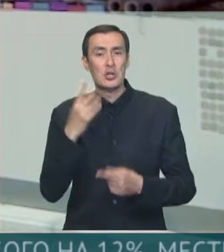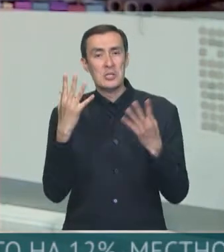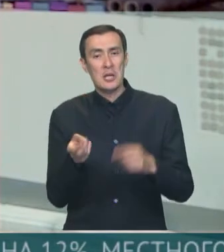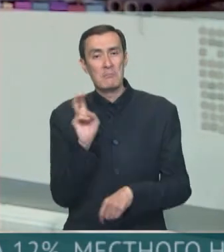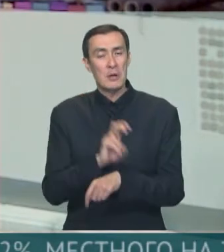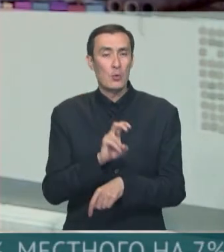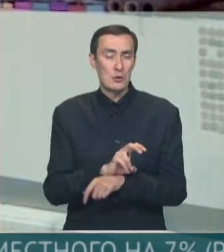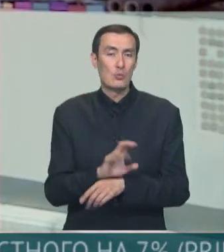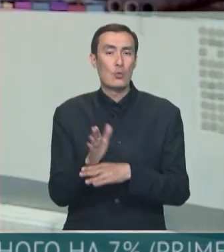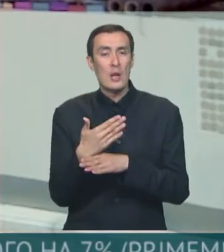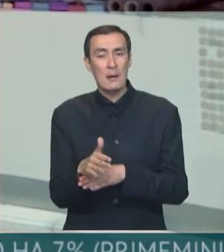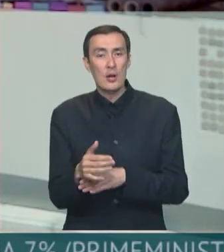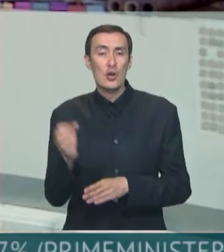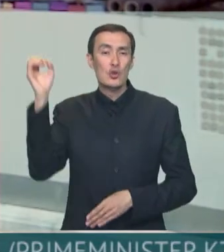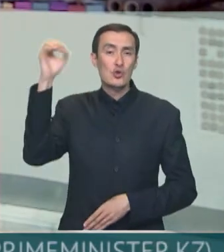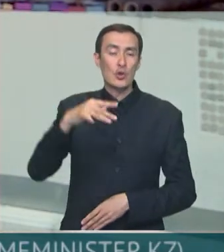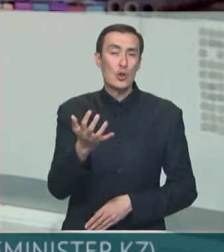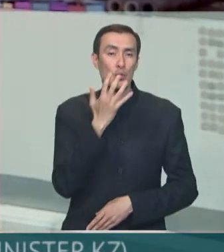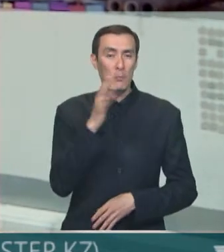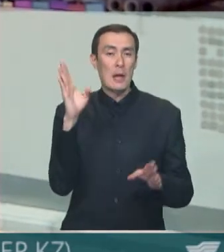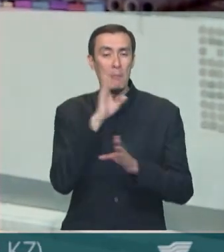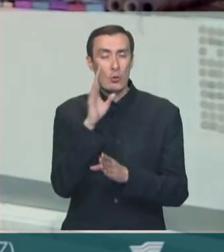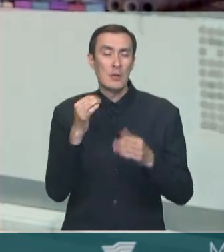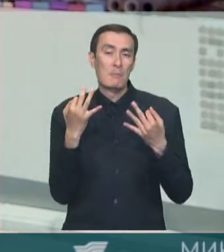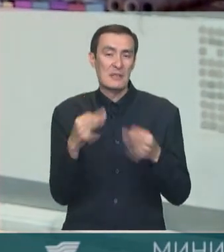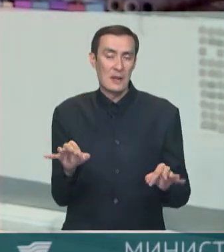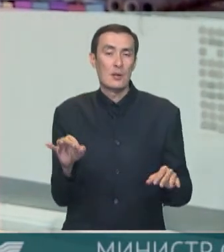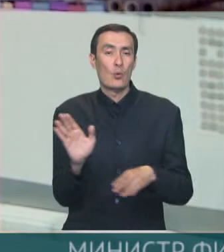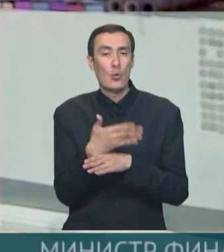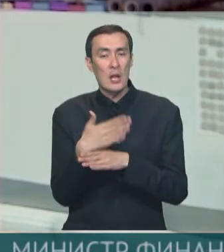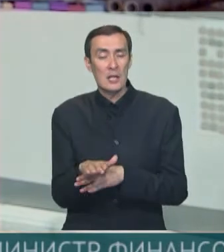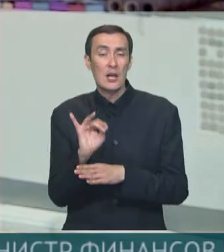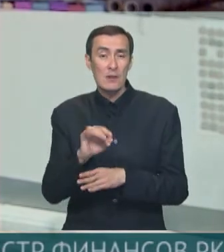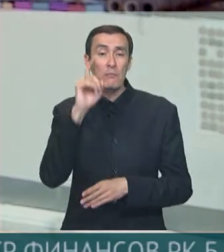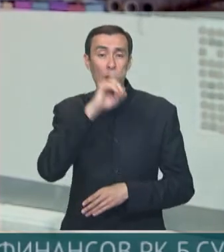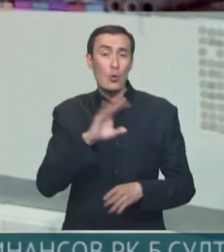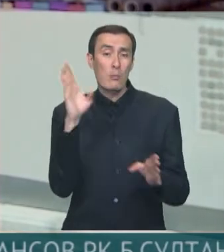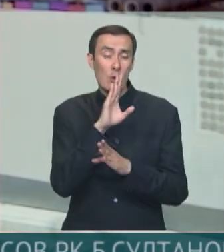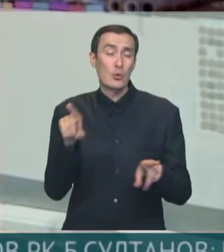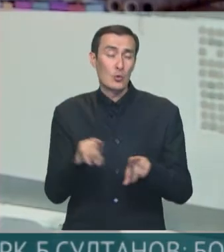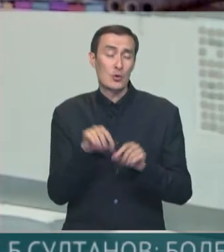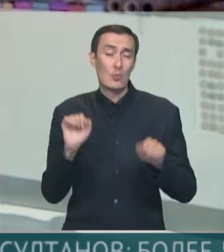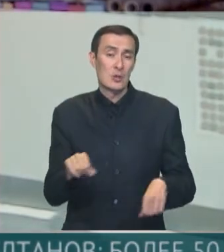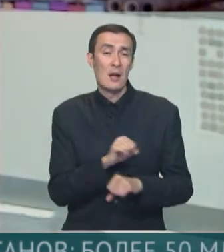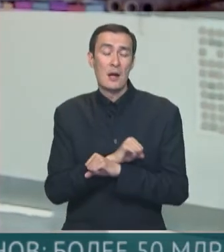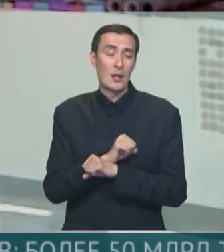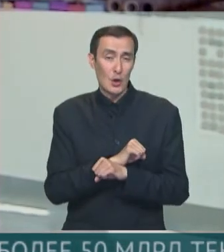потому что солнечная, теплая погода позволяет погулять. Да и в плохую хмурую погоду здесь весело,